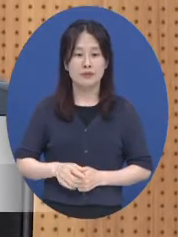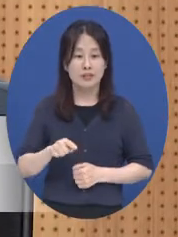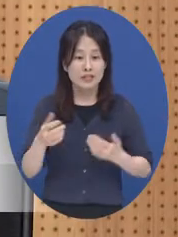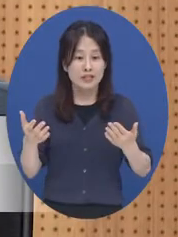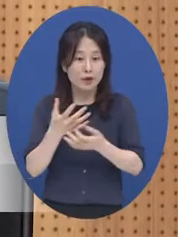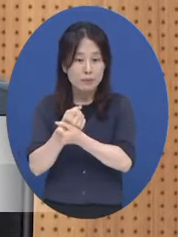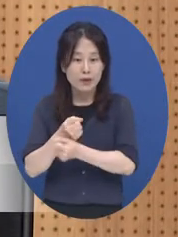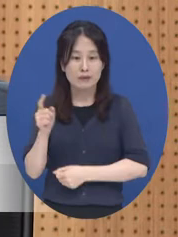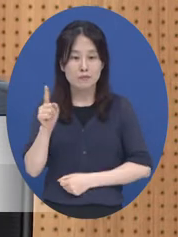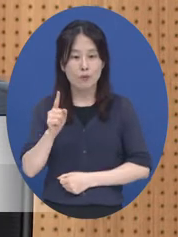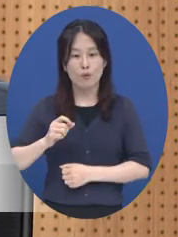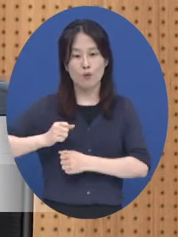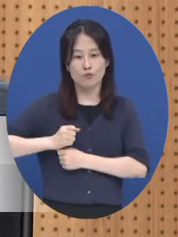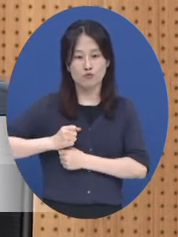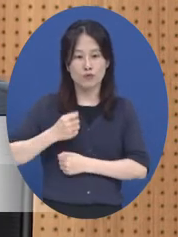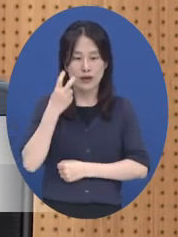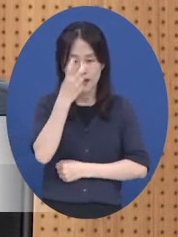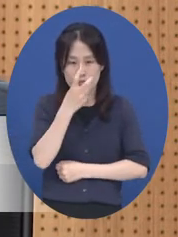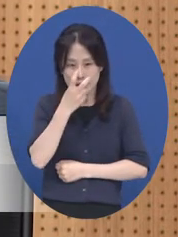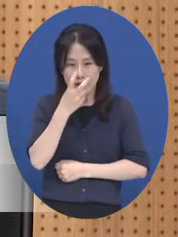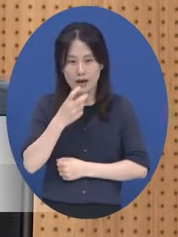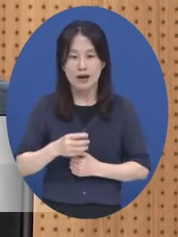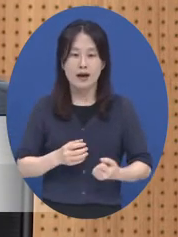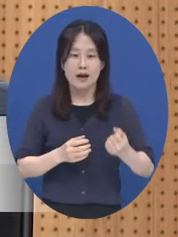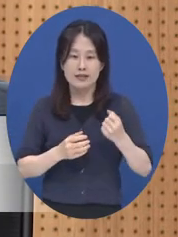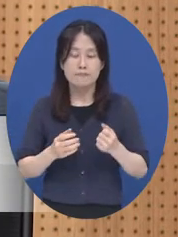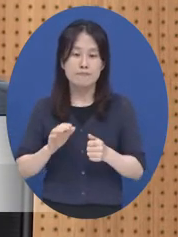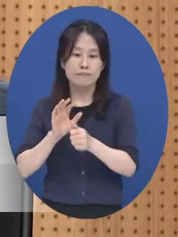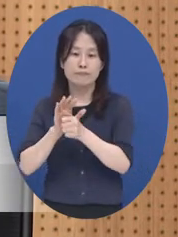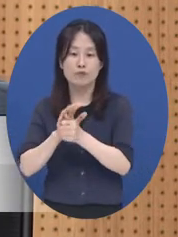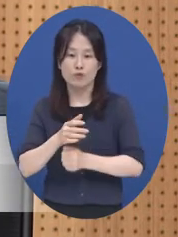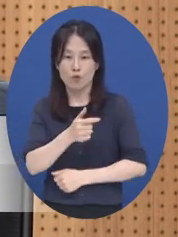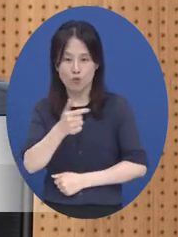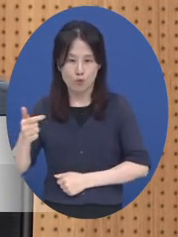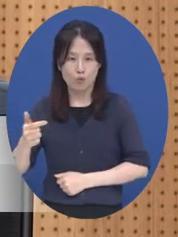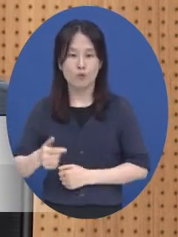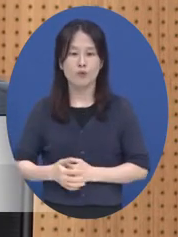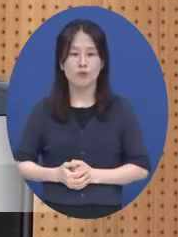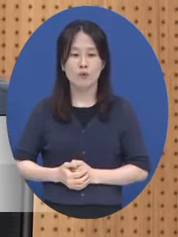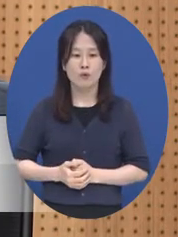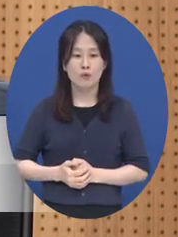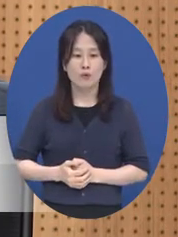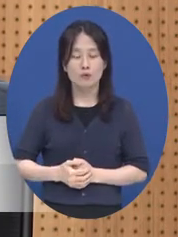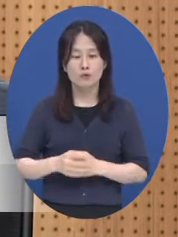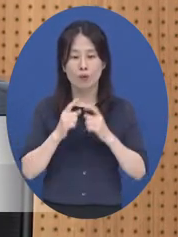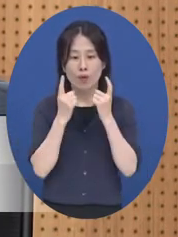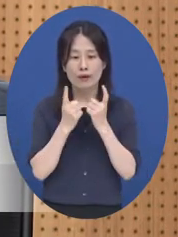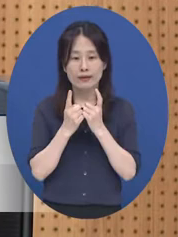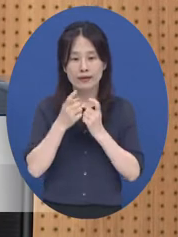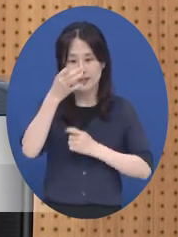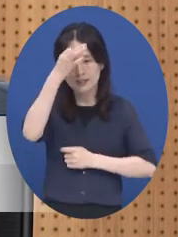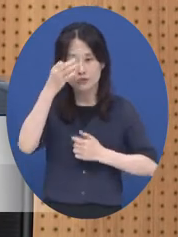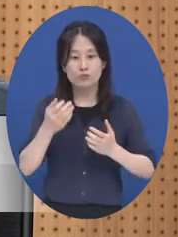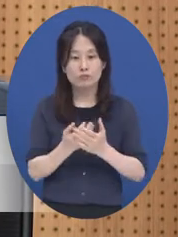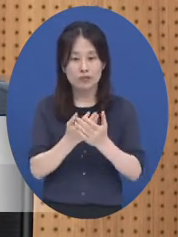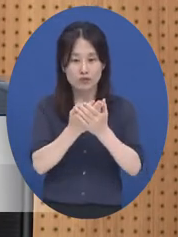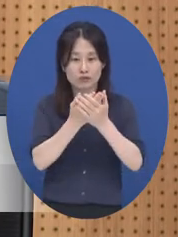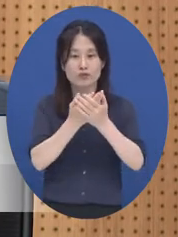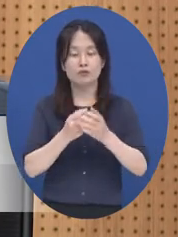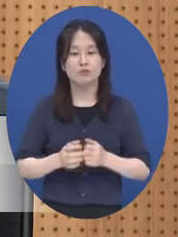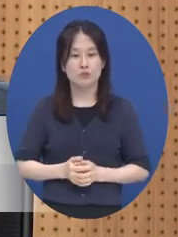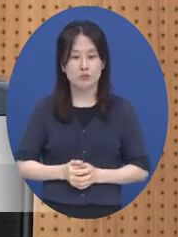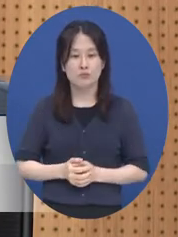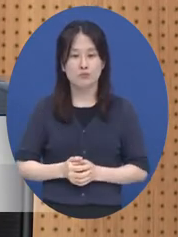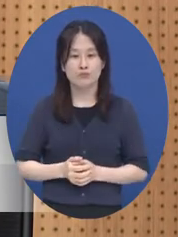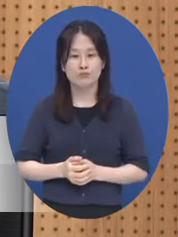협약은 군의 안보 역량 강화에도 크게 도움이 되겠고, 또 나아가서는 우리